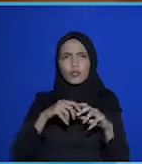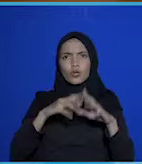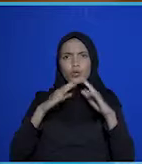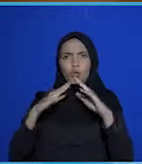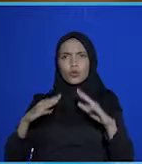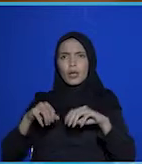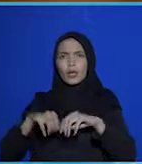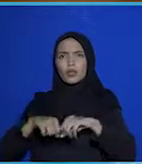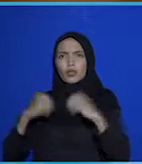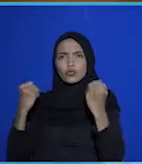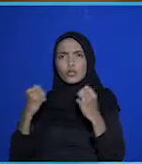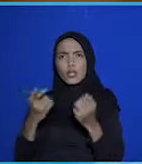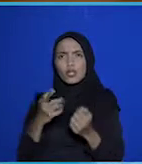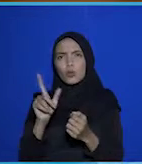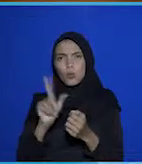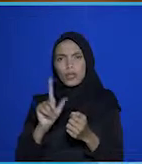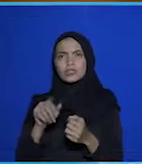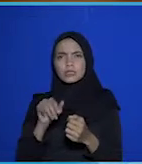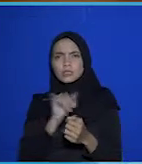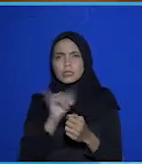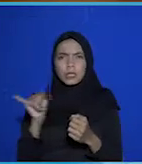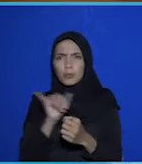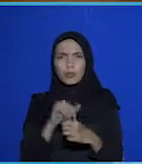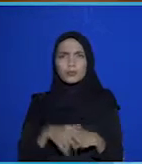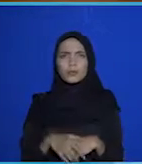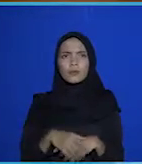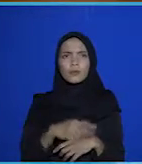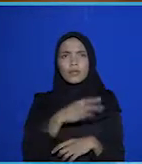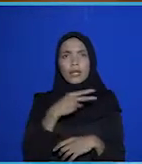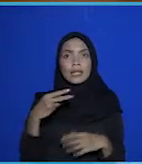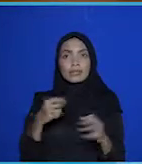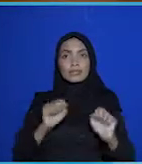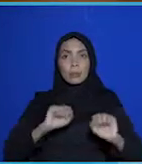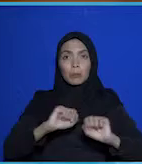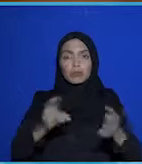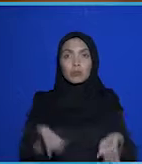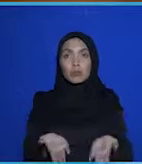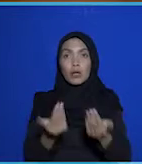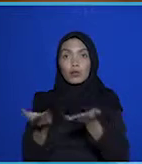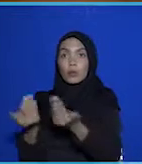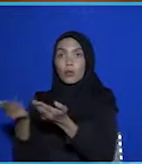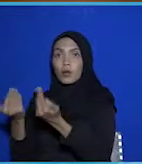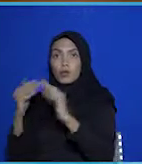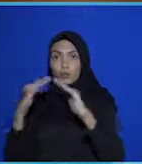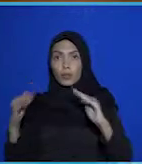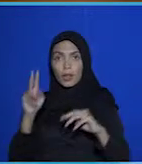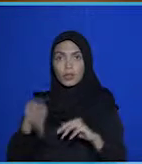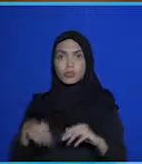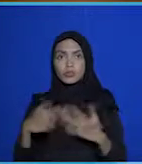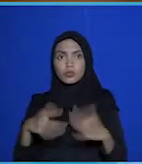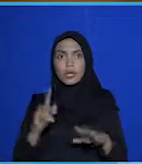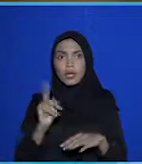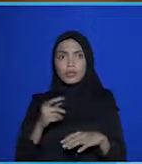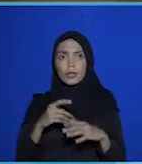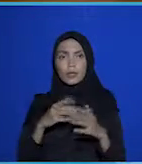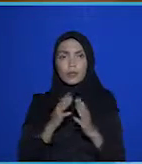kita harus bantu, rumah rusak sedang juga kita harus bantu seperti itu. Jadi untuk mempercepat itu kita sekarang